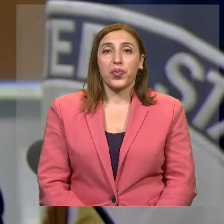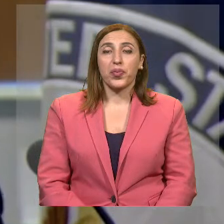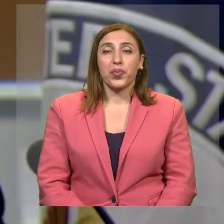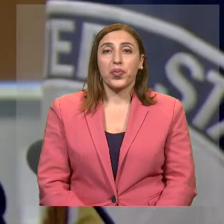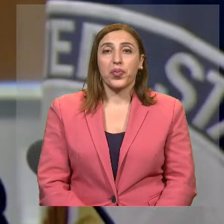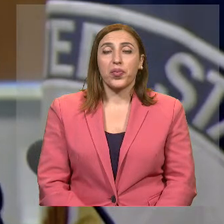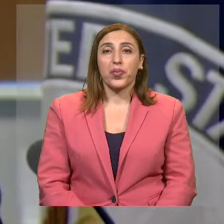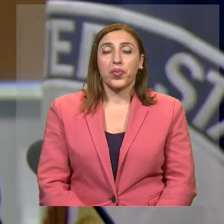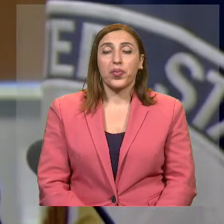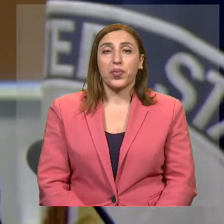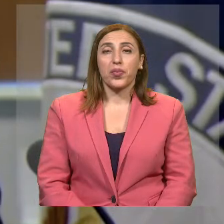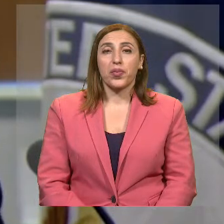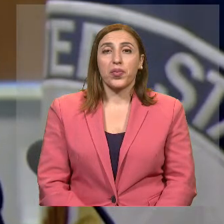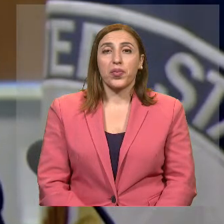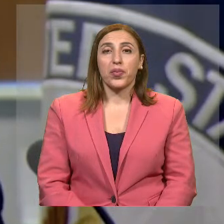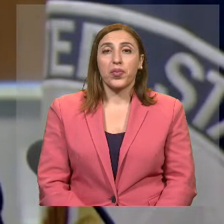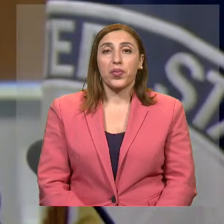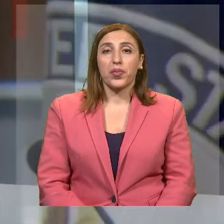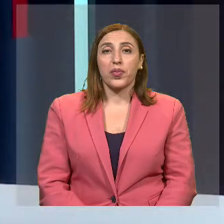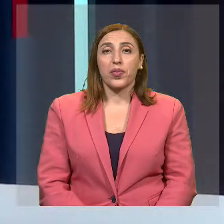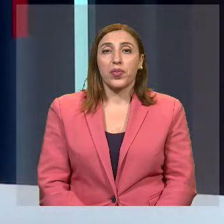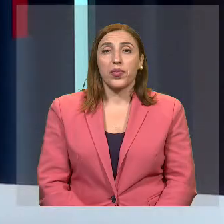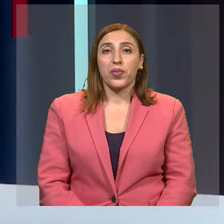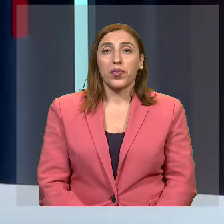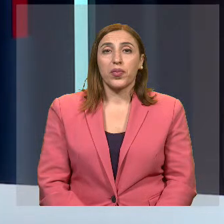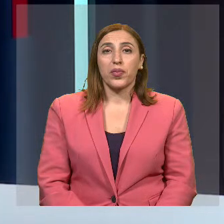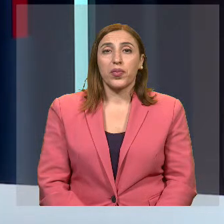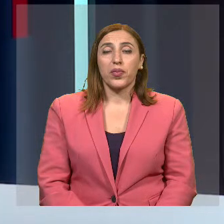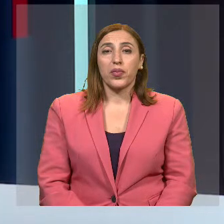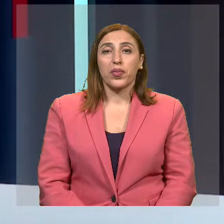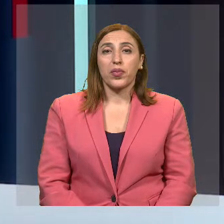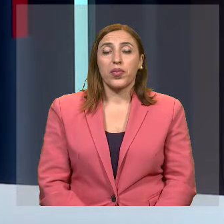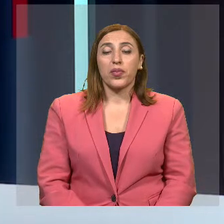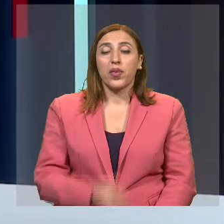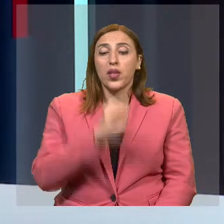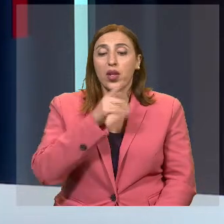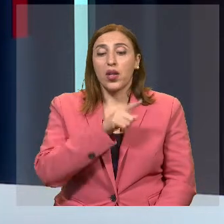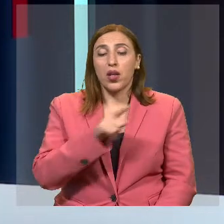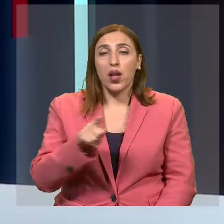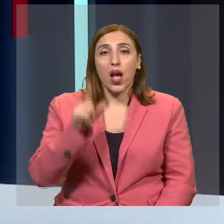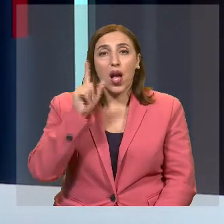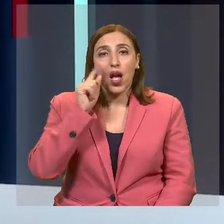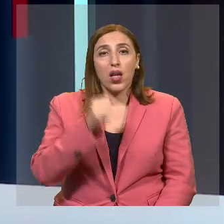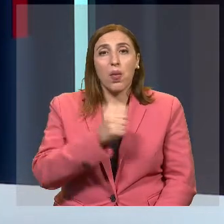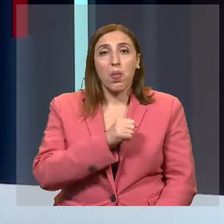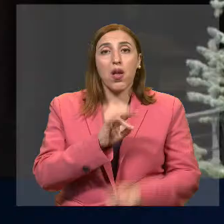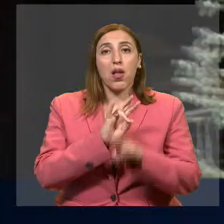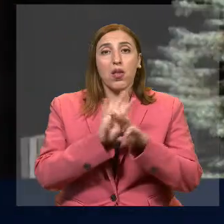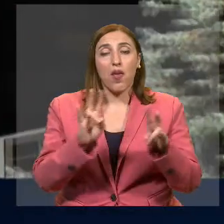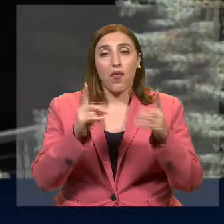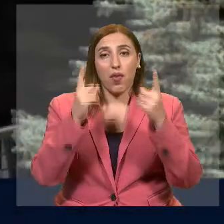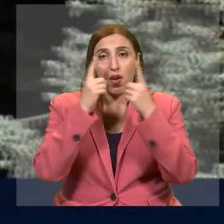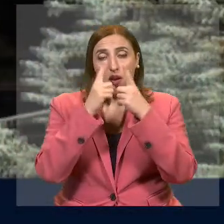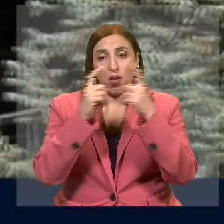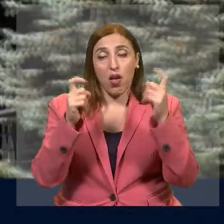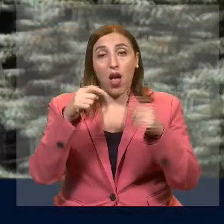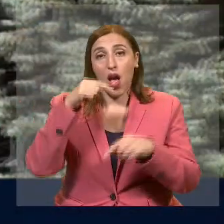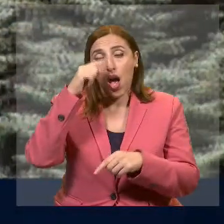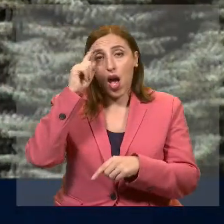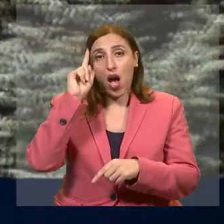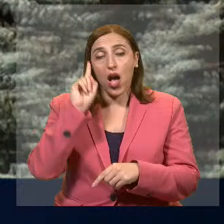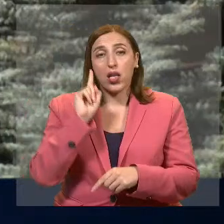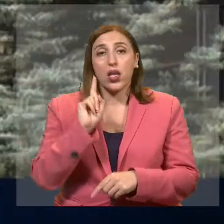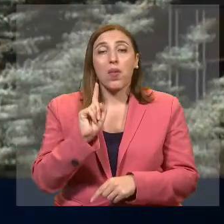presidential elections that were announced over the last few days. Այս ընթացքում Հայաստանի պաշտպանության նախարարությունը հաղորդեց, որ